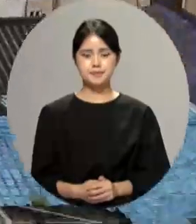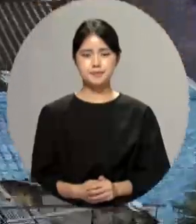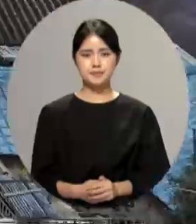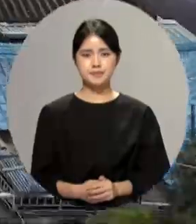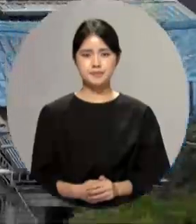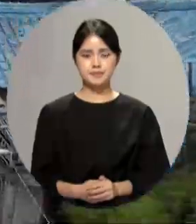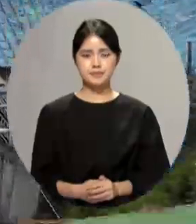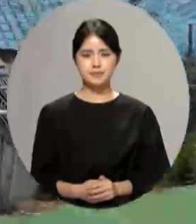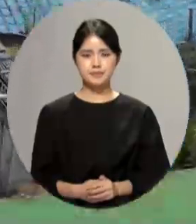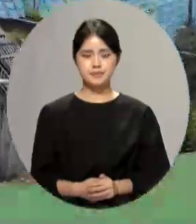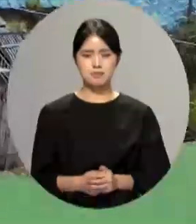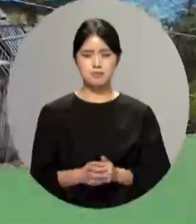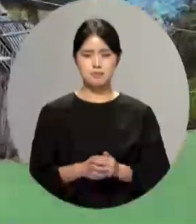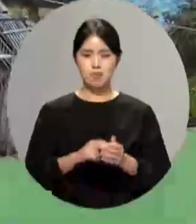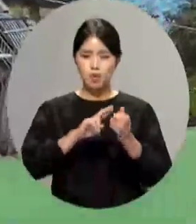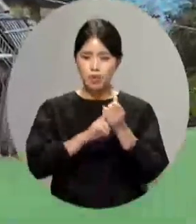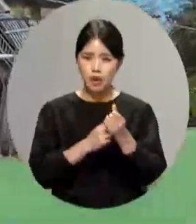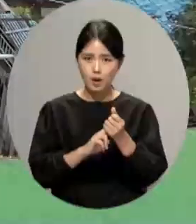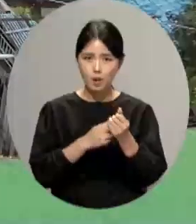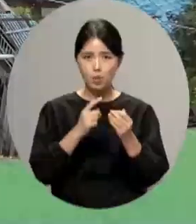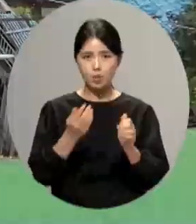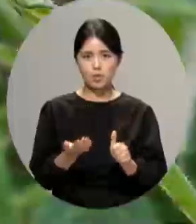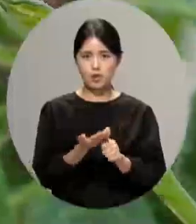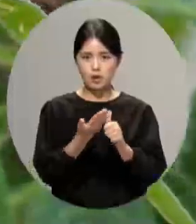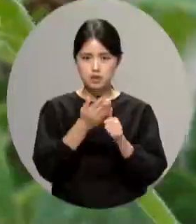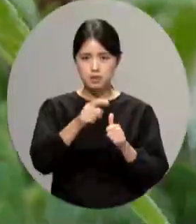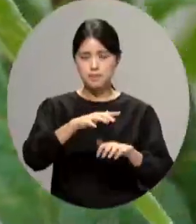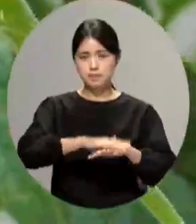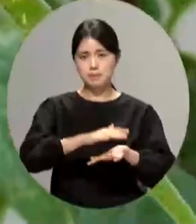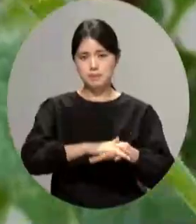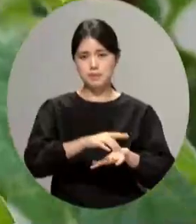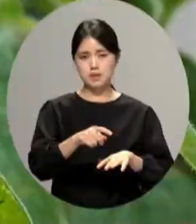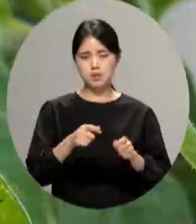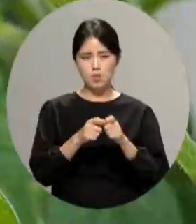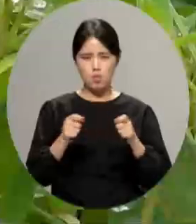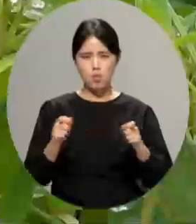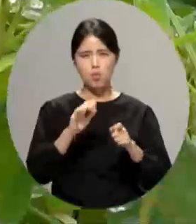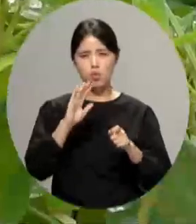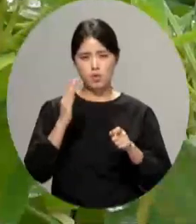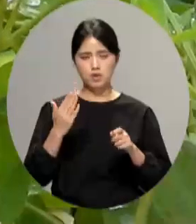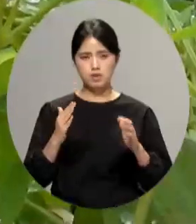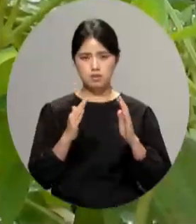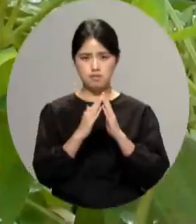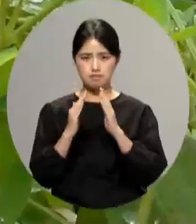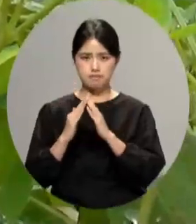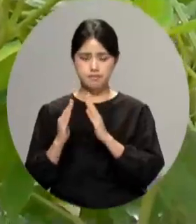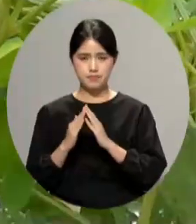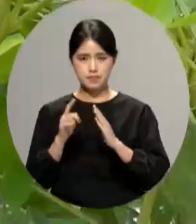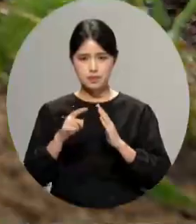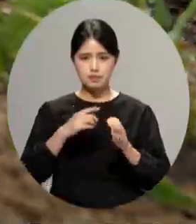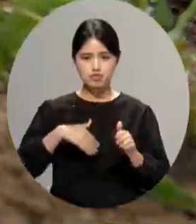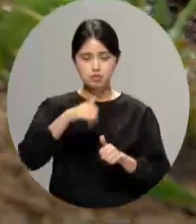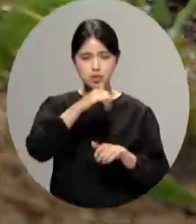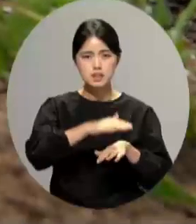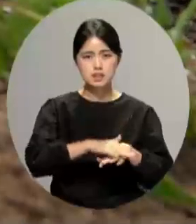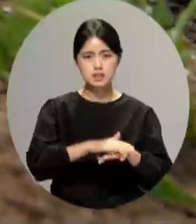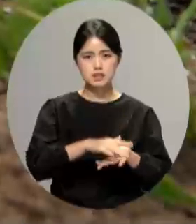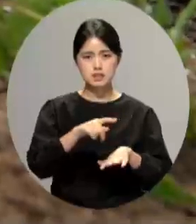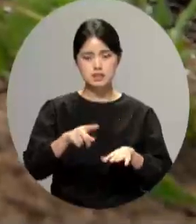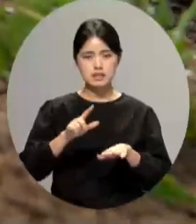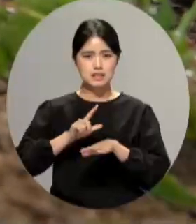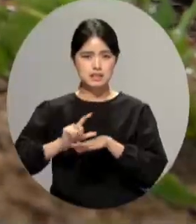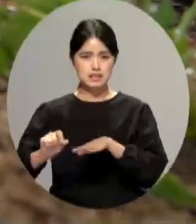참깨와 땅콩이 자라고 있는 전주 시내의 한 텃밭. 오래된 단독주택들 사이에 위치한 이 텃밭은